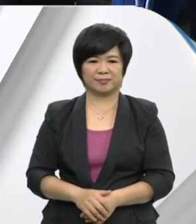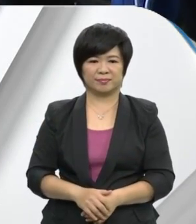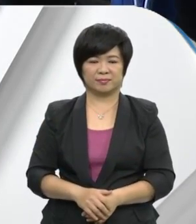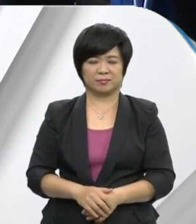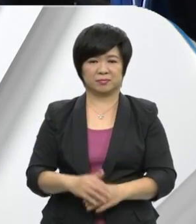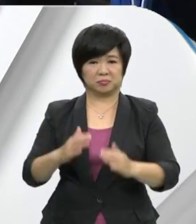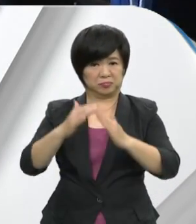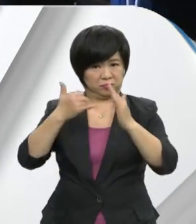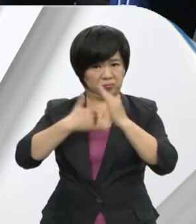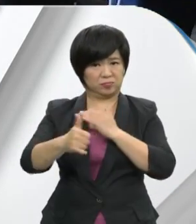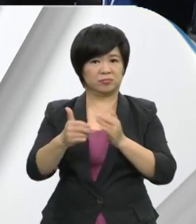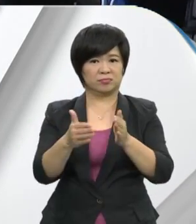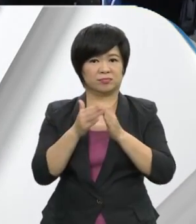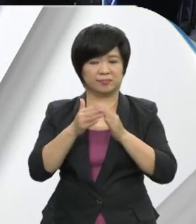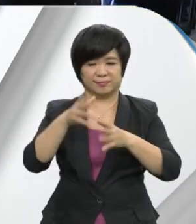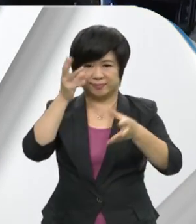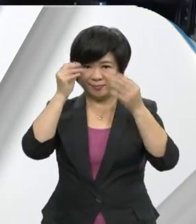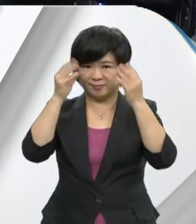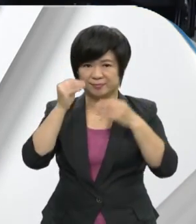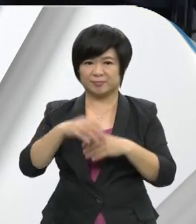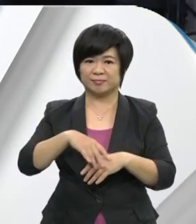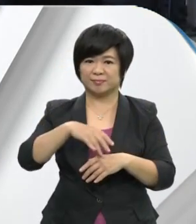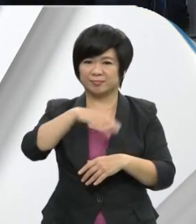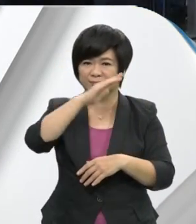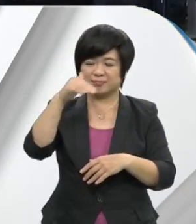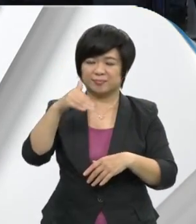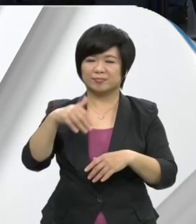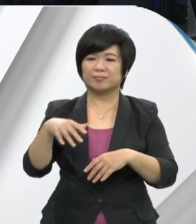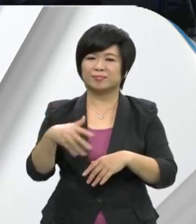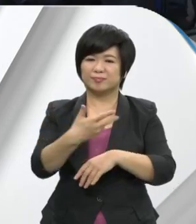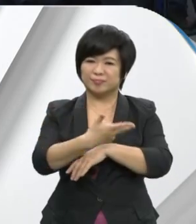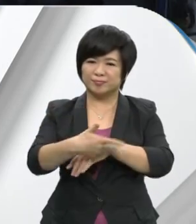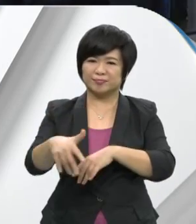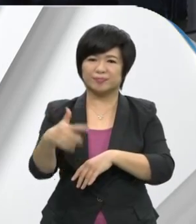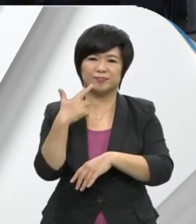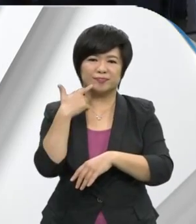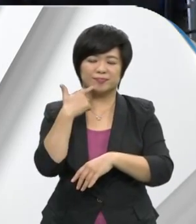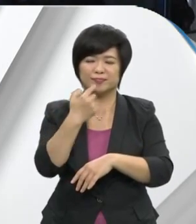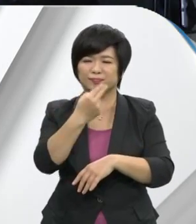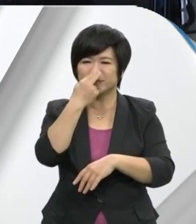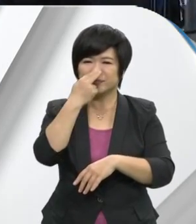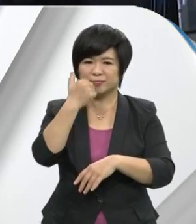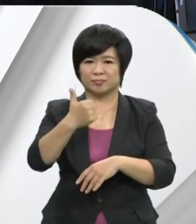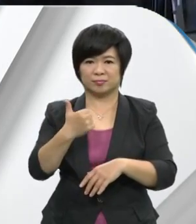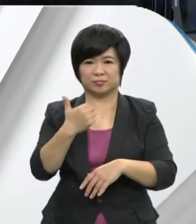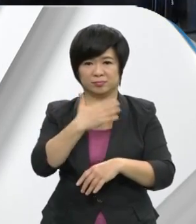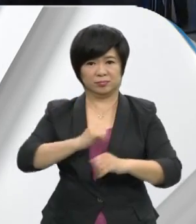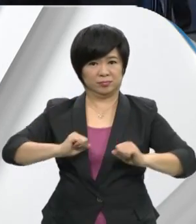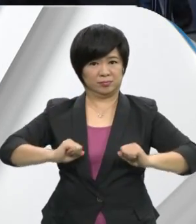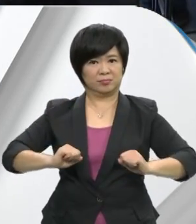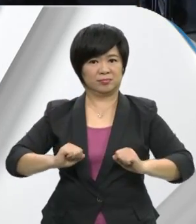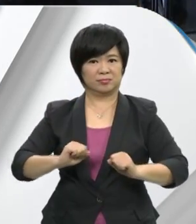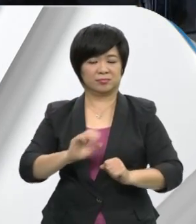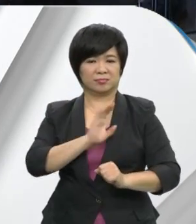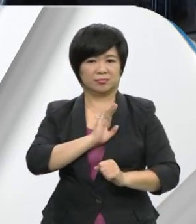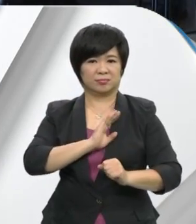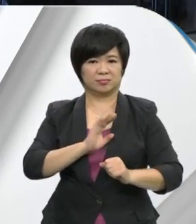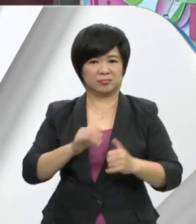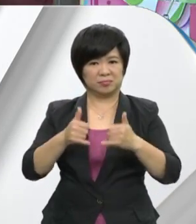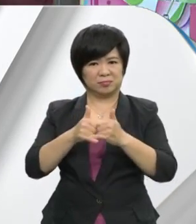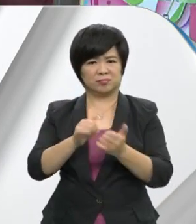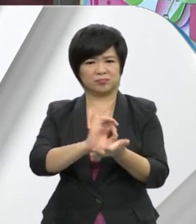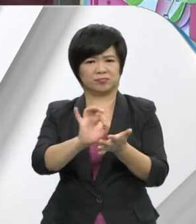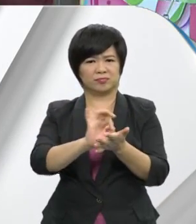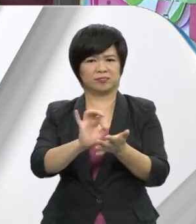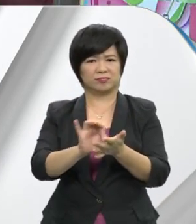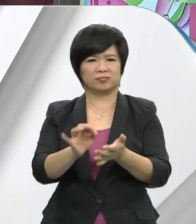走出户外，吸收我们的好山好水好空气，一定就能够健康，就能够降低我们健康，我们整个健保的一个资源。